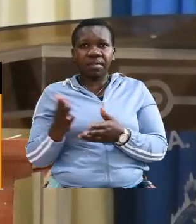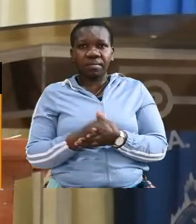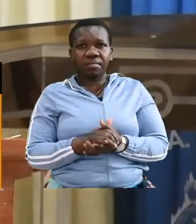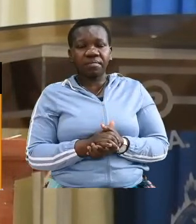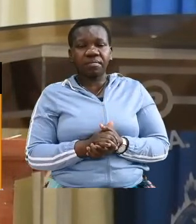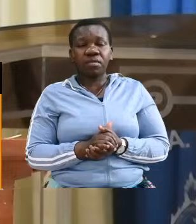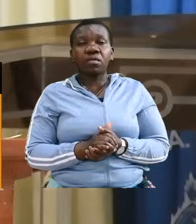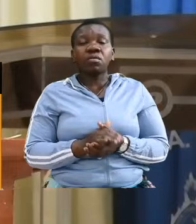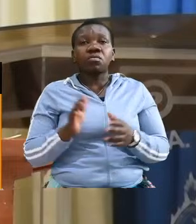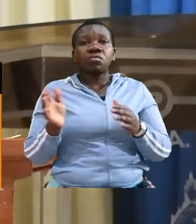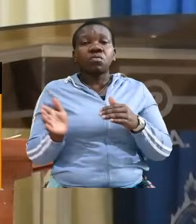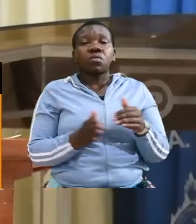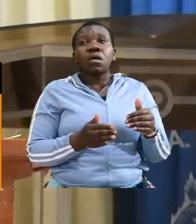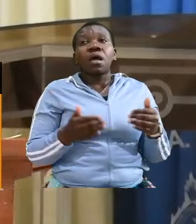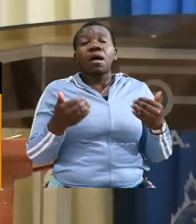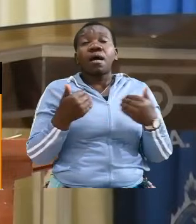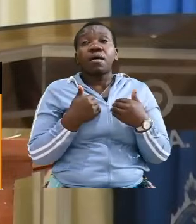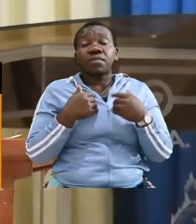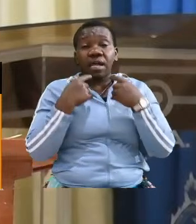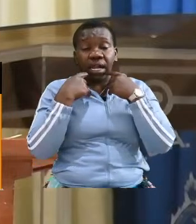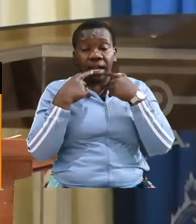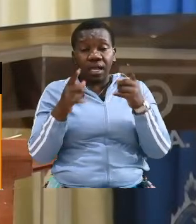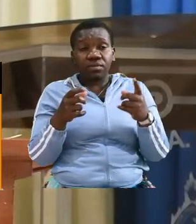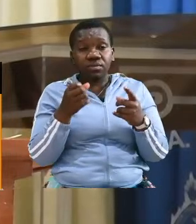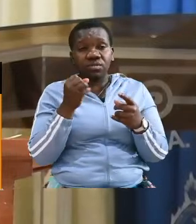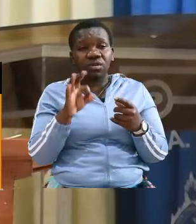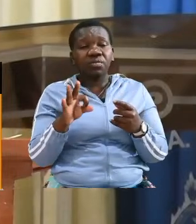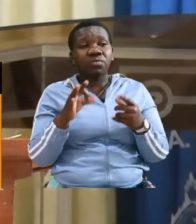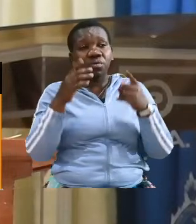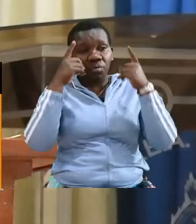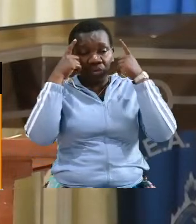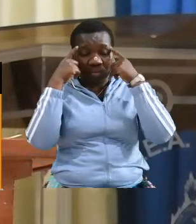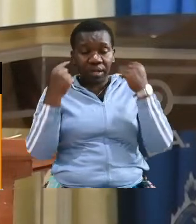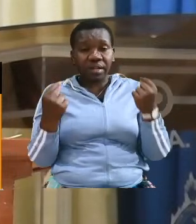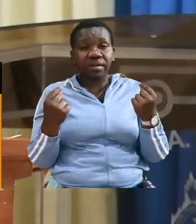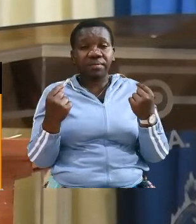Tuko na tangazo la harusi.